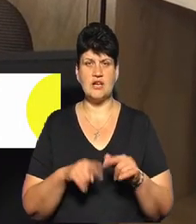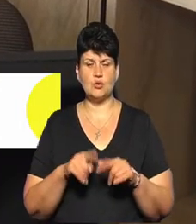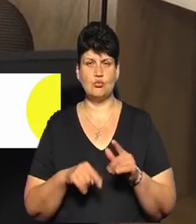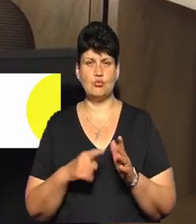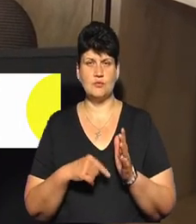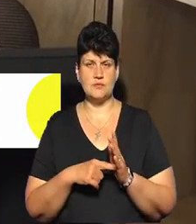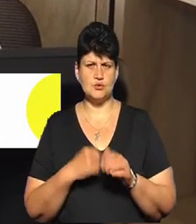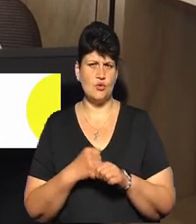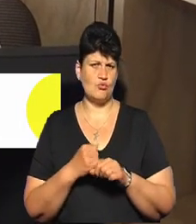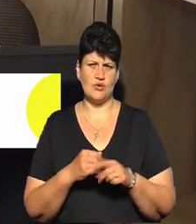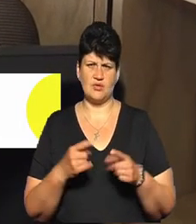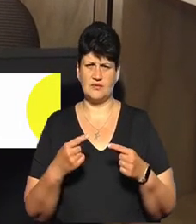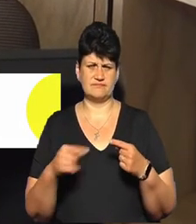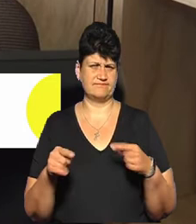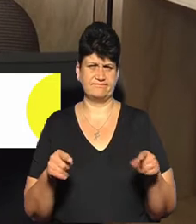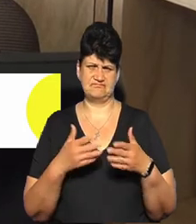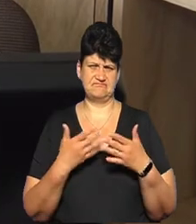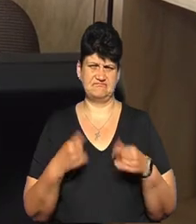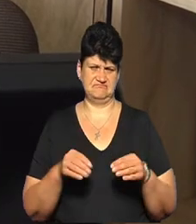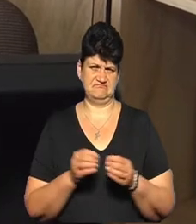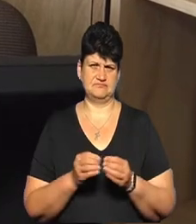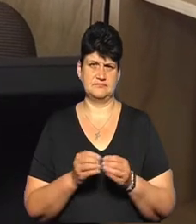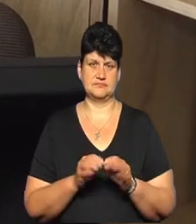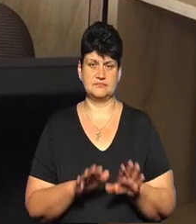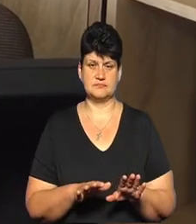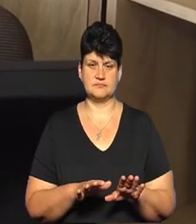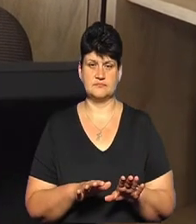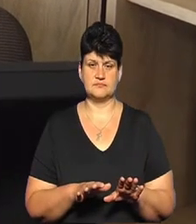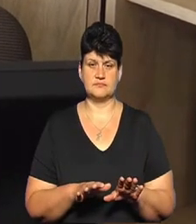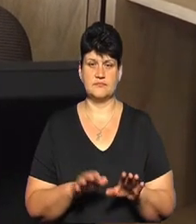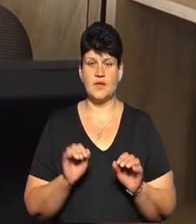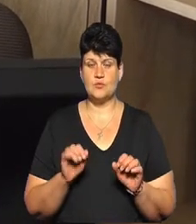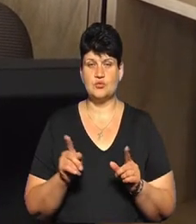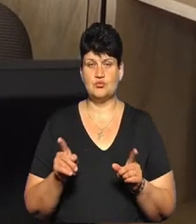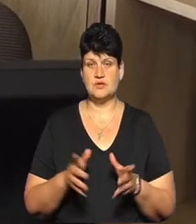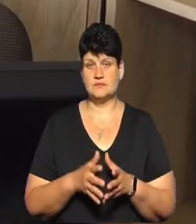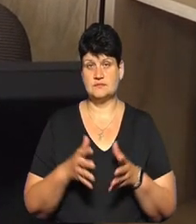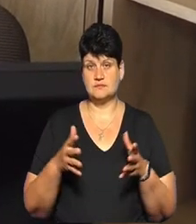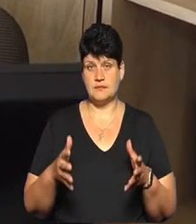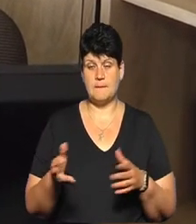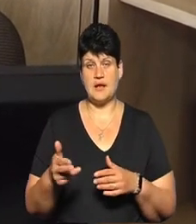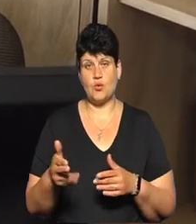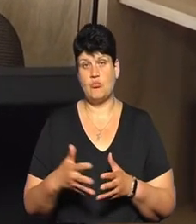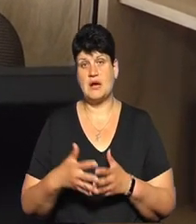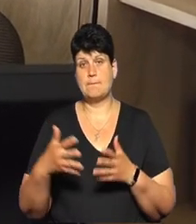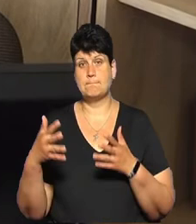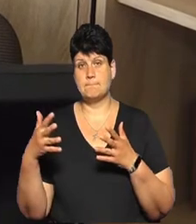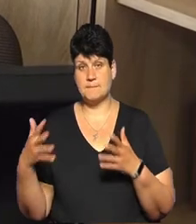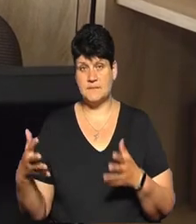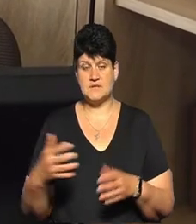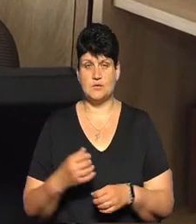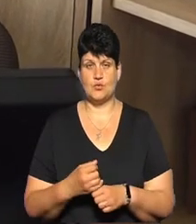не відрізняється. Може бути масштаб. Тому що місто Маріуполь більше і робота була